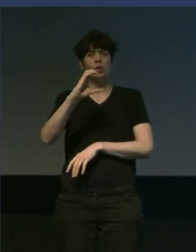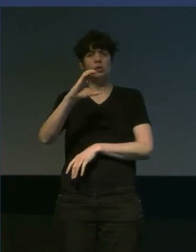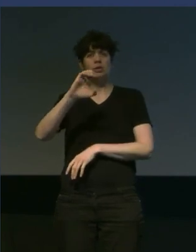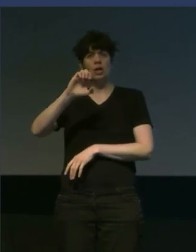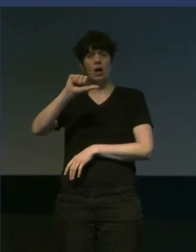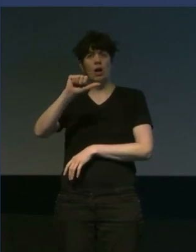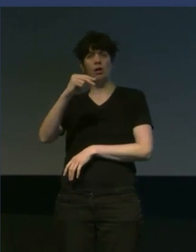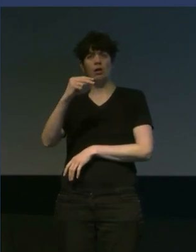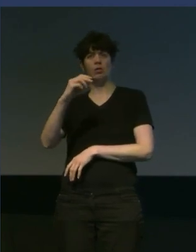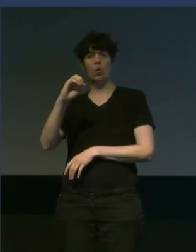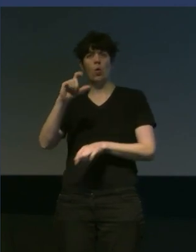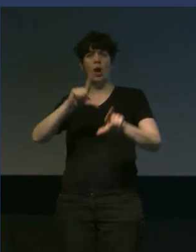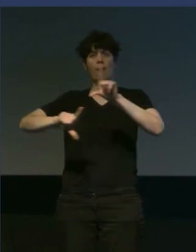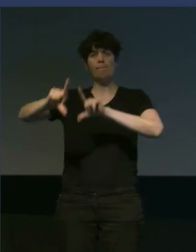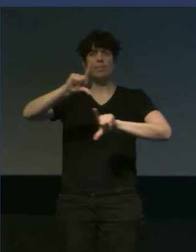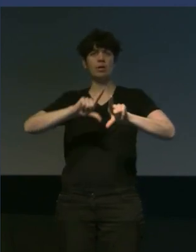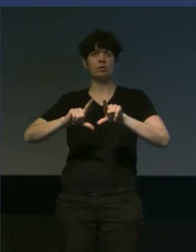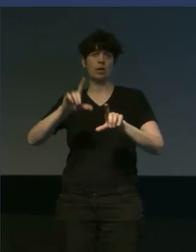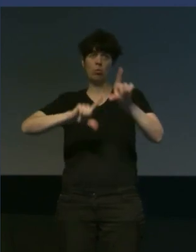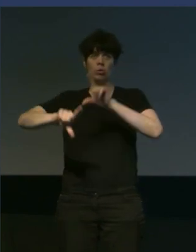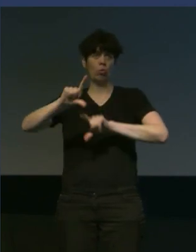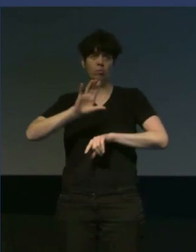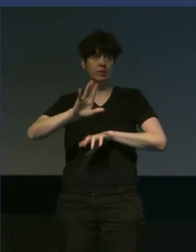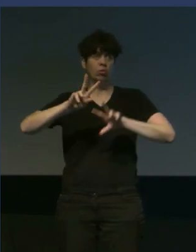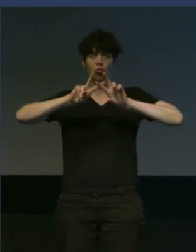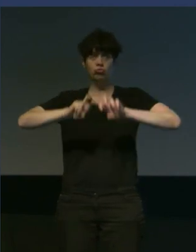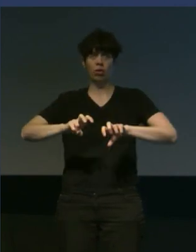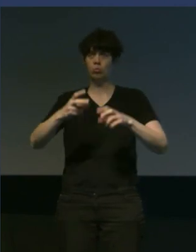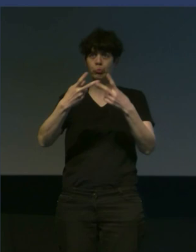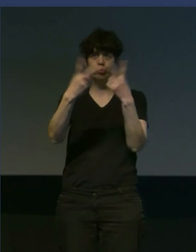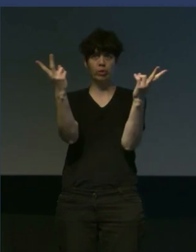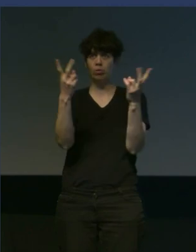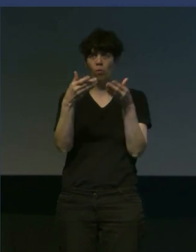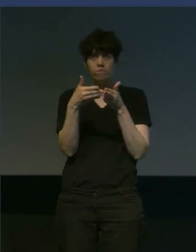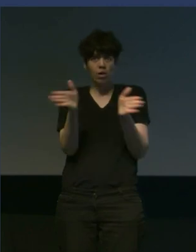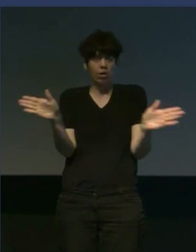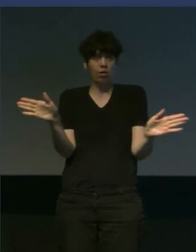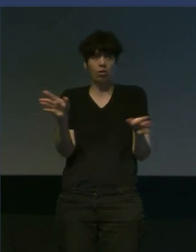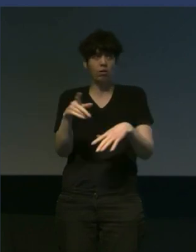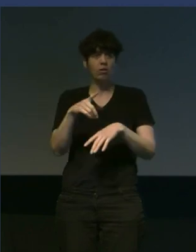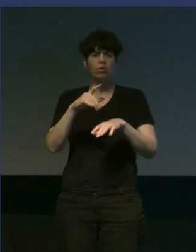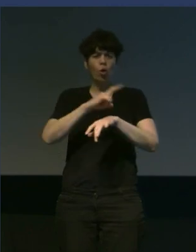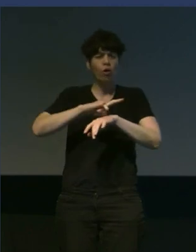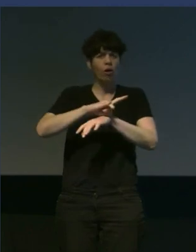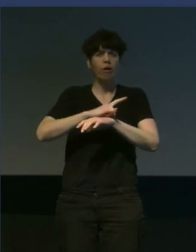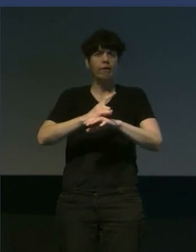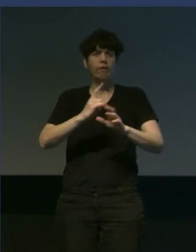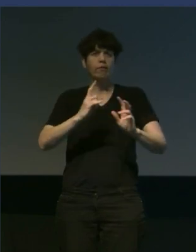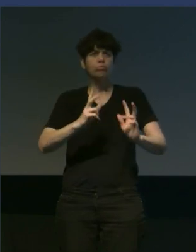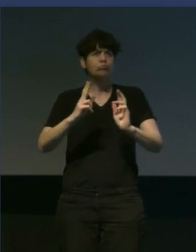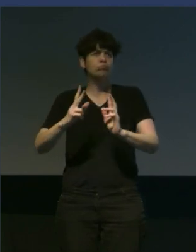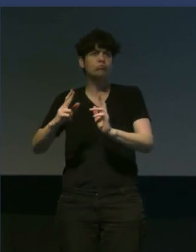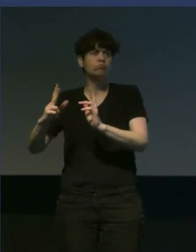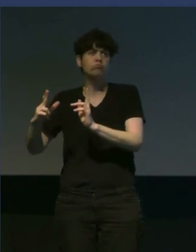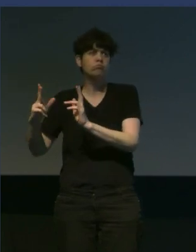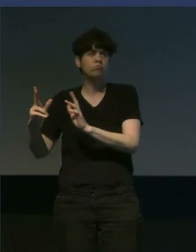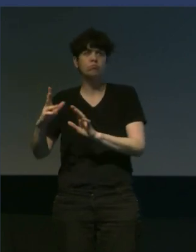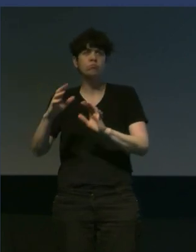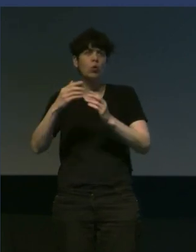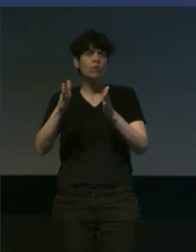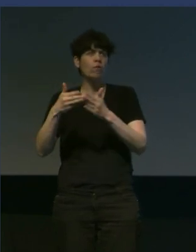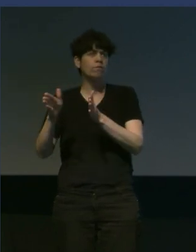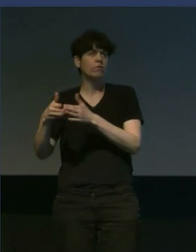un laboratoire de recherche qui est ouvert au public. Donc, il y a des horaires, des créneaux d'ouverture, et où vous